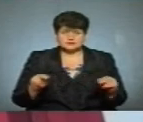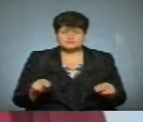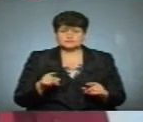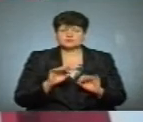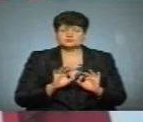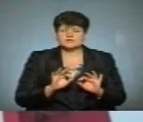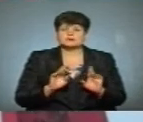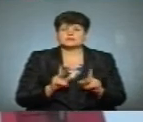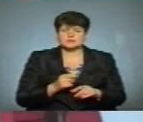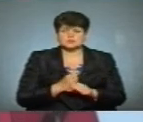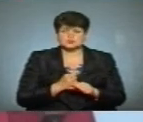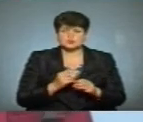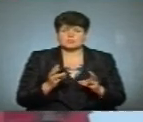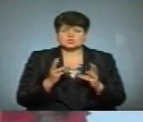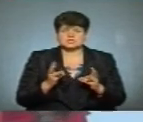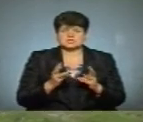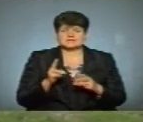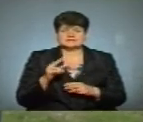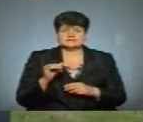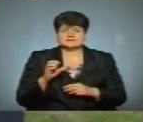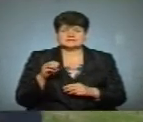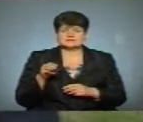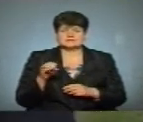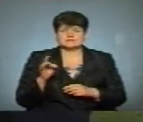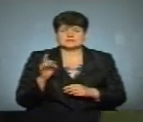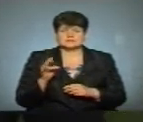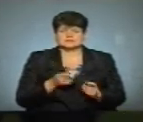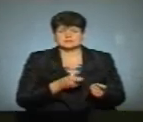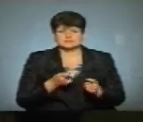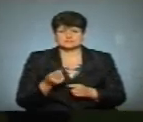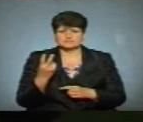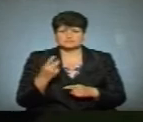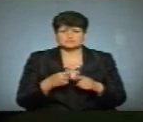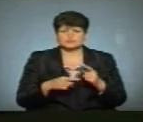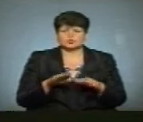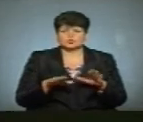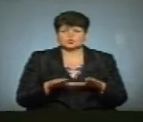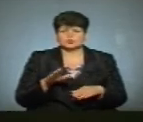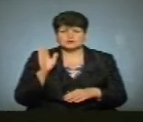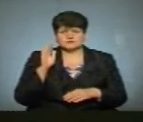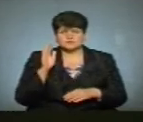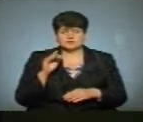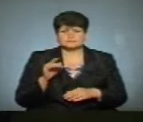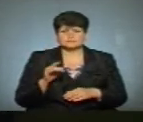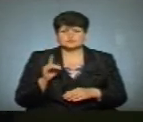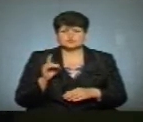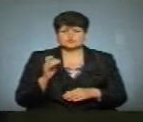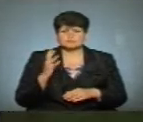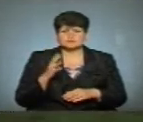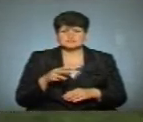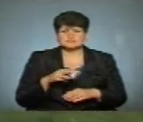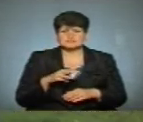розповідає, як працює пожежна автоцистерна. Вивозить вона 2,5 тонни води, 150